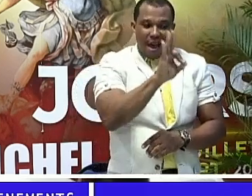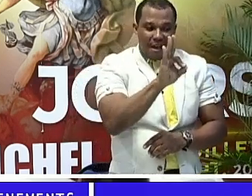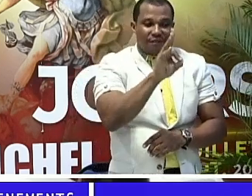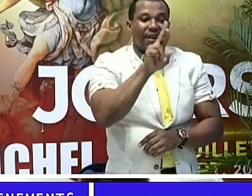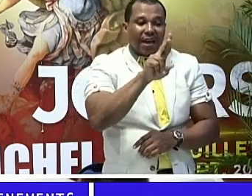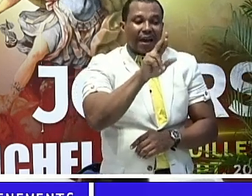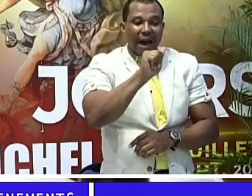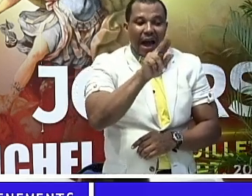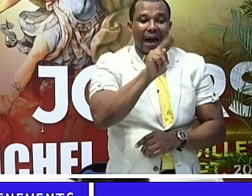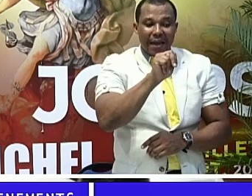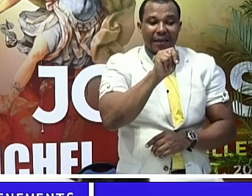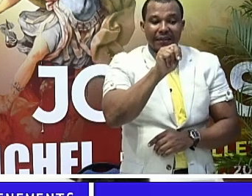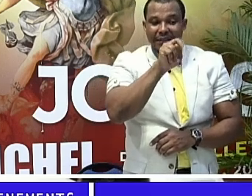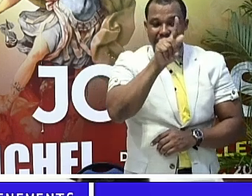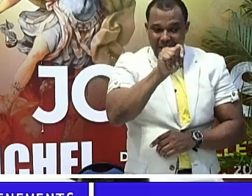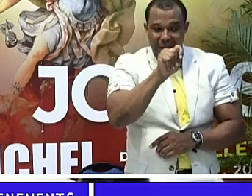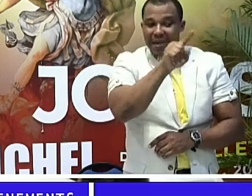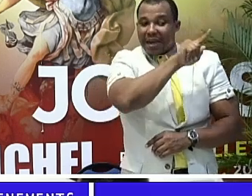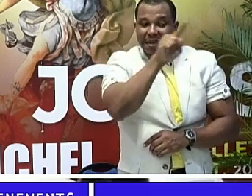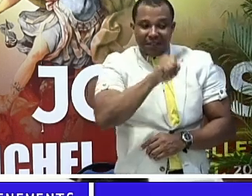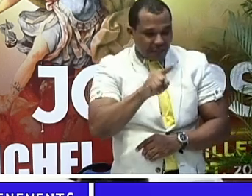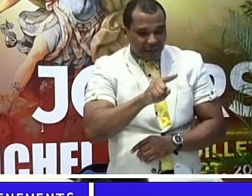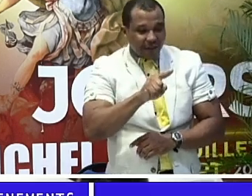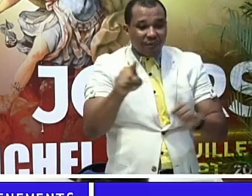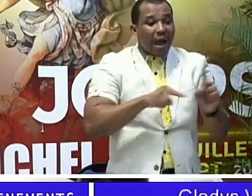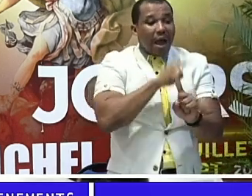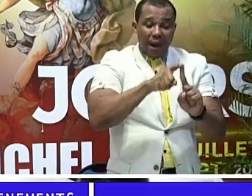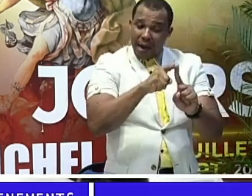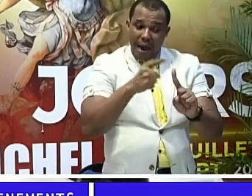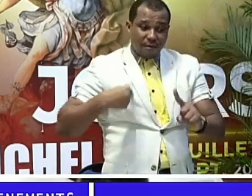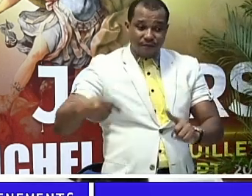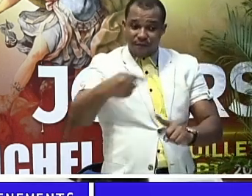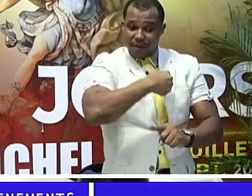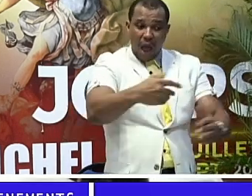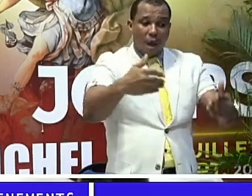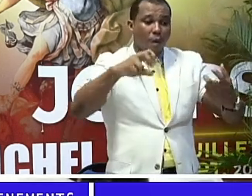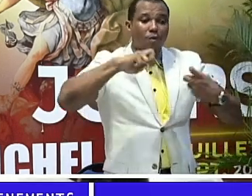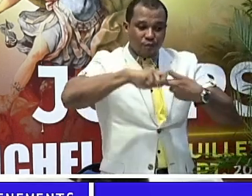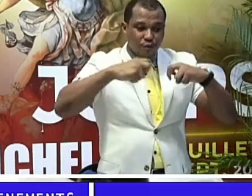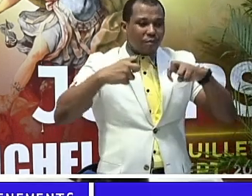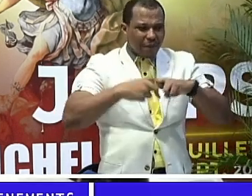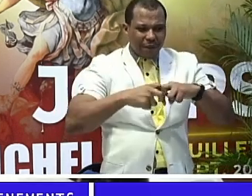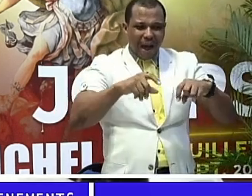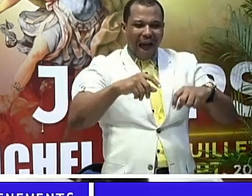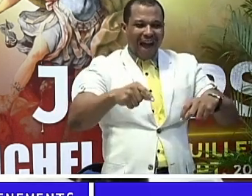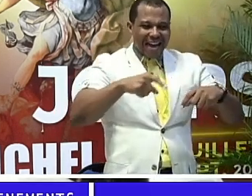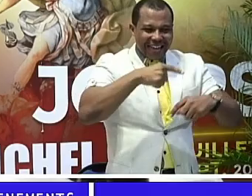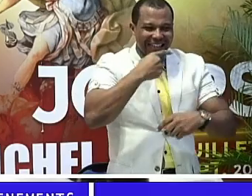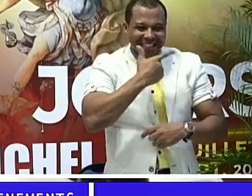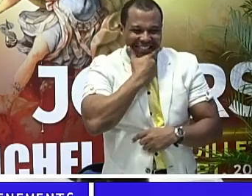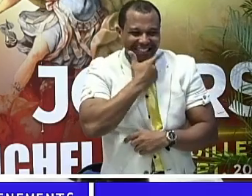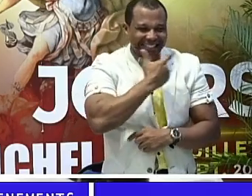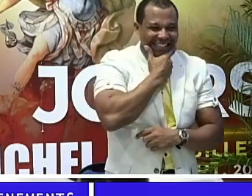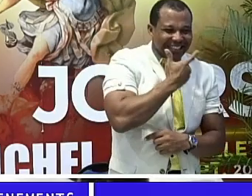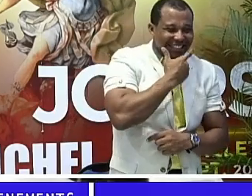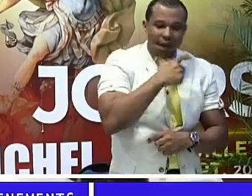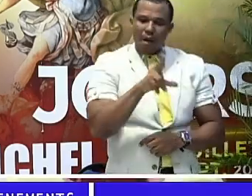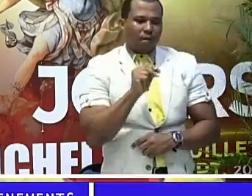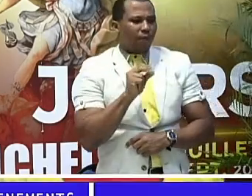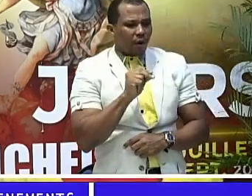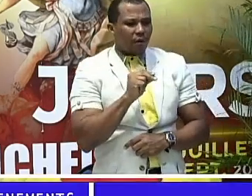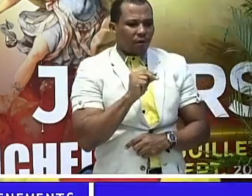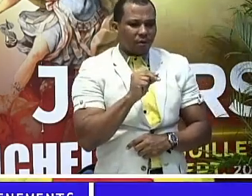nous comme chrétiens, c'est pas rire ça qui passé, c'est la prière ou bien pour monde ou bien